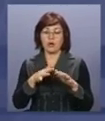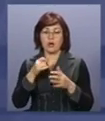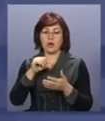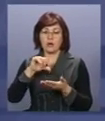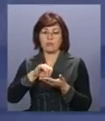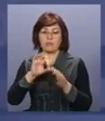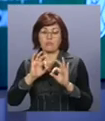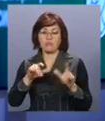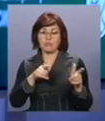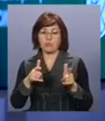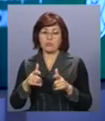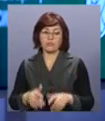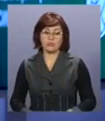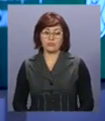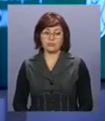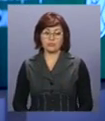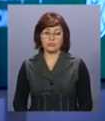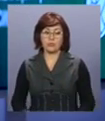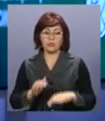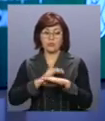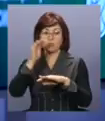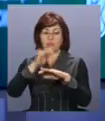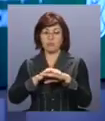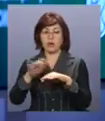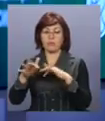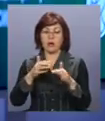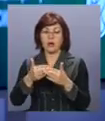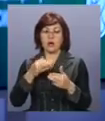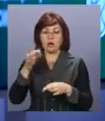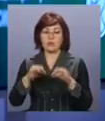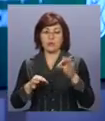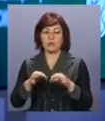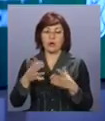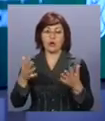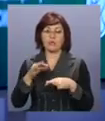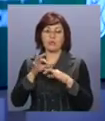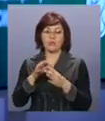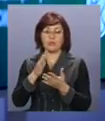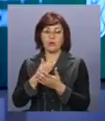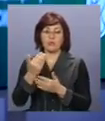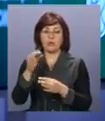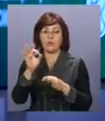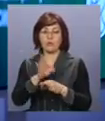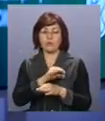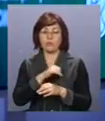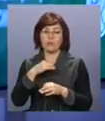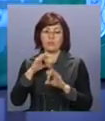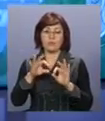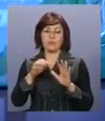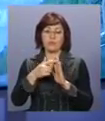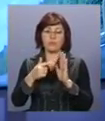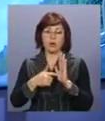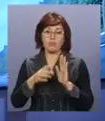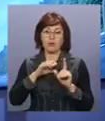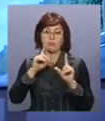беруге дайын тұр. Жадыра, қайырлы кеш, істің алдын ала сот тыңдалымы қалай өтіп жатыр? Сол туралы бізге өзің айтып берші.